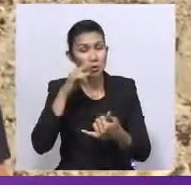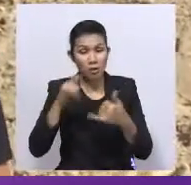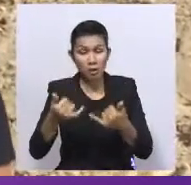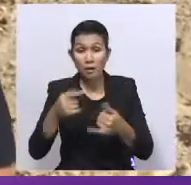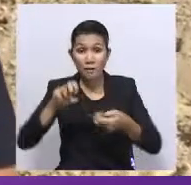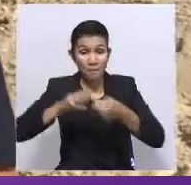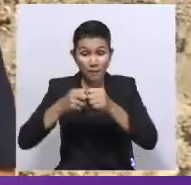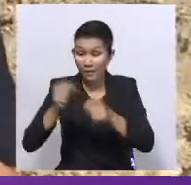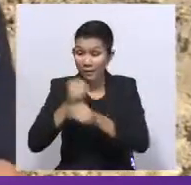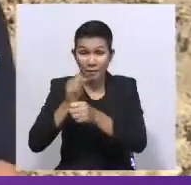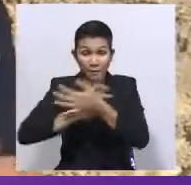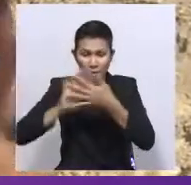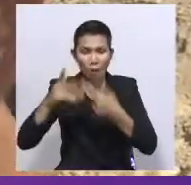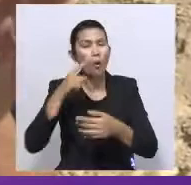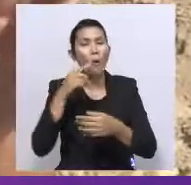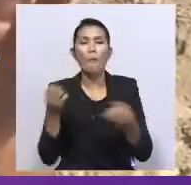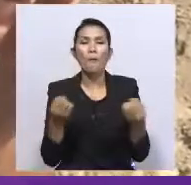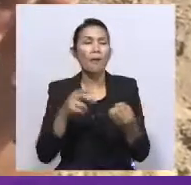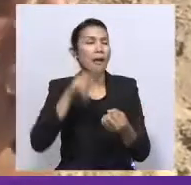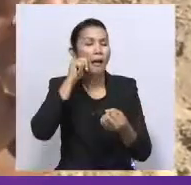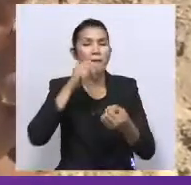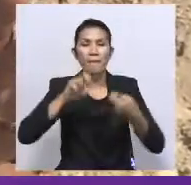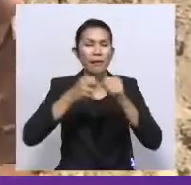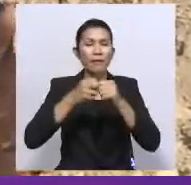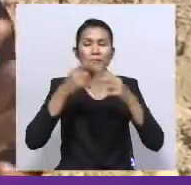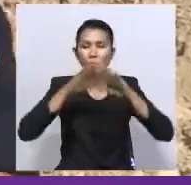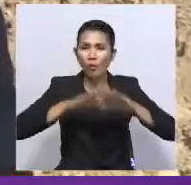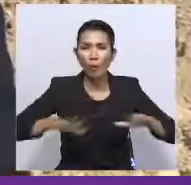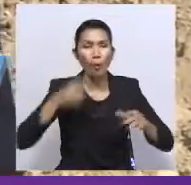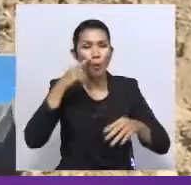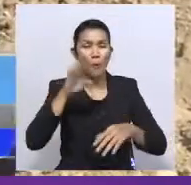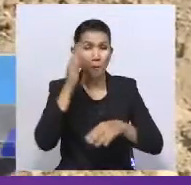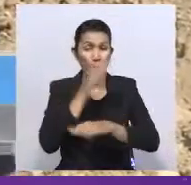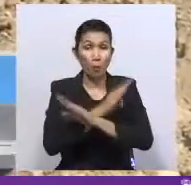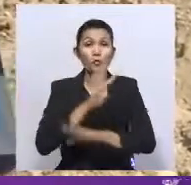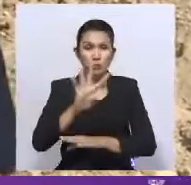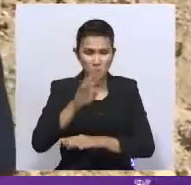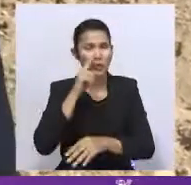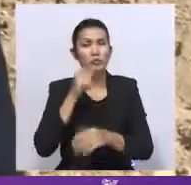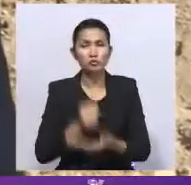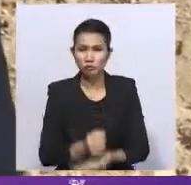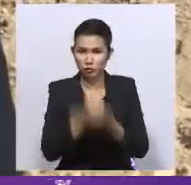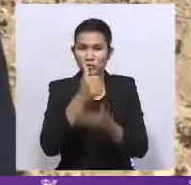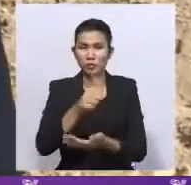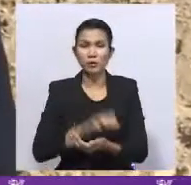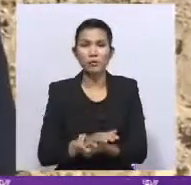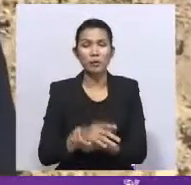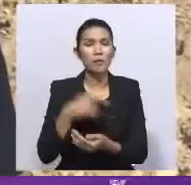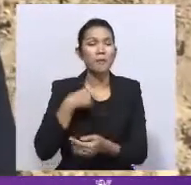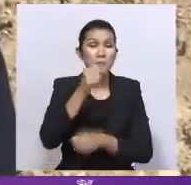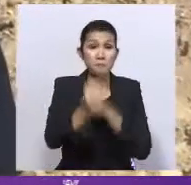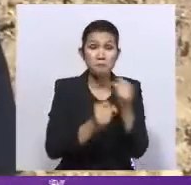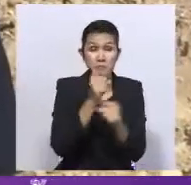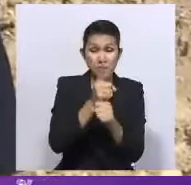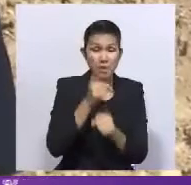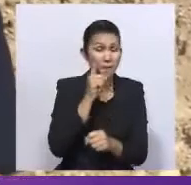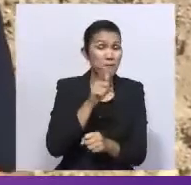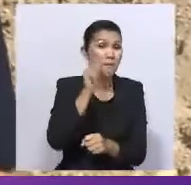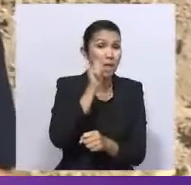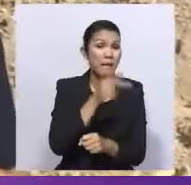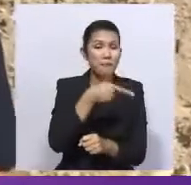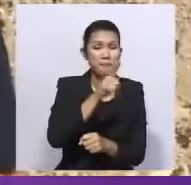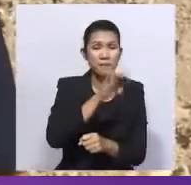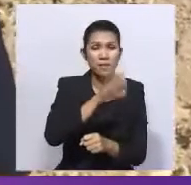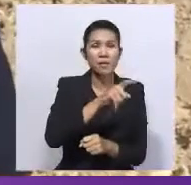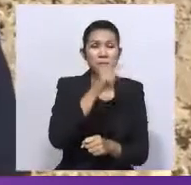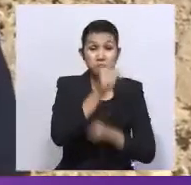เลยนะครับแล้วอุทกภัยก็น้ำส่วนหนึ่งก็ถูกตัดไปจากแม่แตงไปนะครับเพราะน้ำจากแม่ปิงประมาณปีละ 1,800 นะครับ